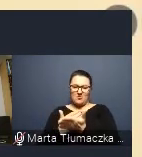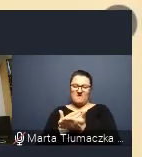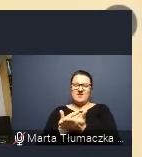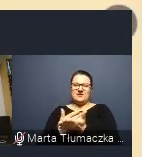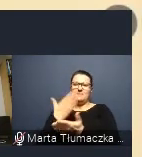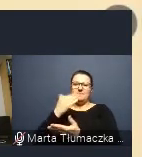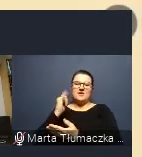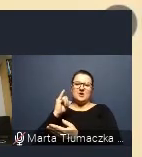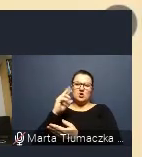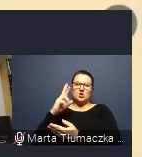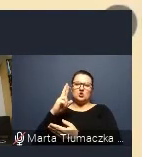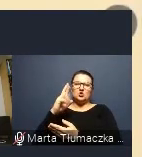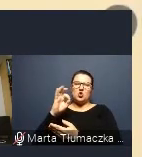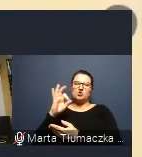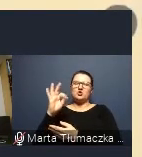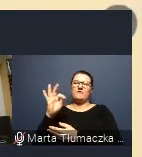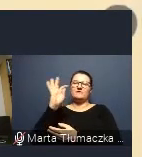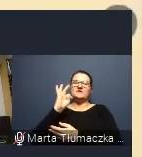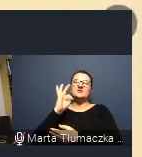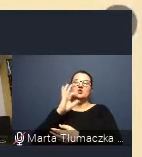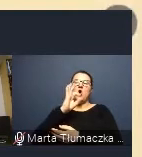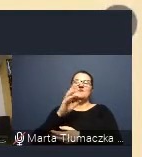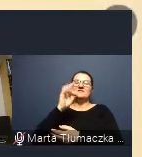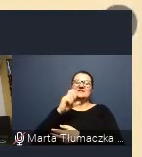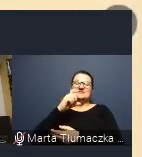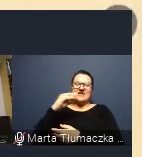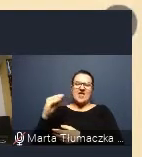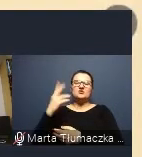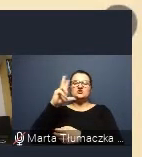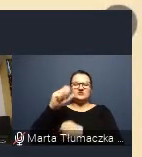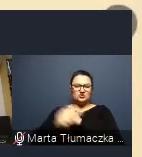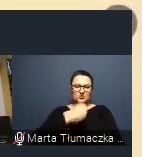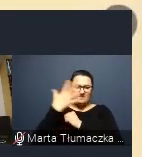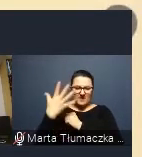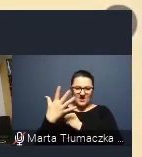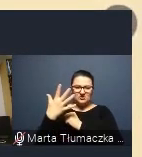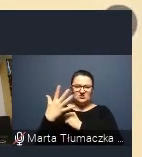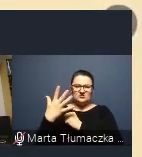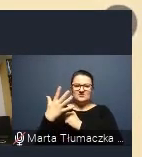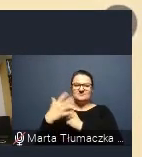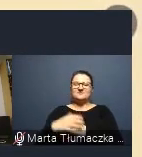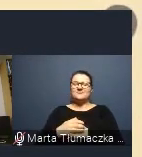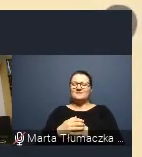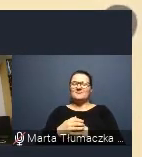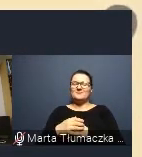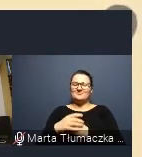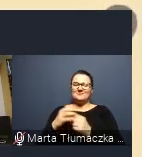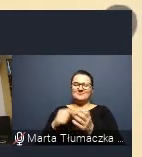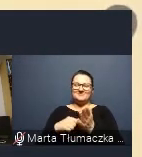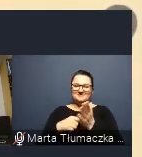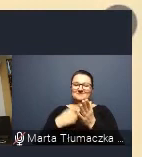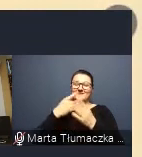Microsoft Office 365. Poza tym i właśnie mogli nauczyciele i przez to też